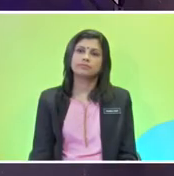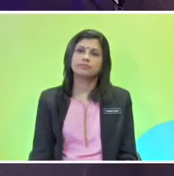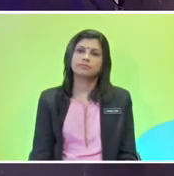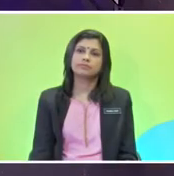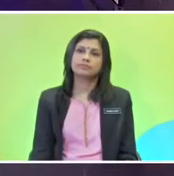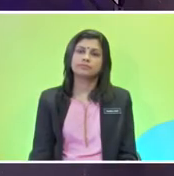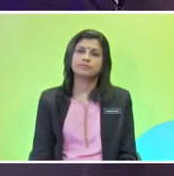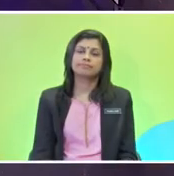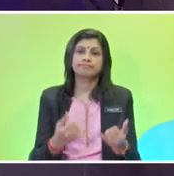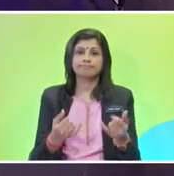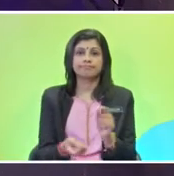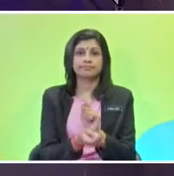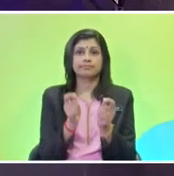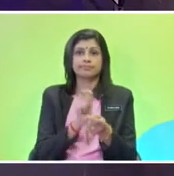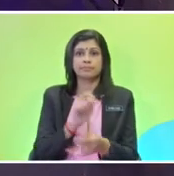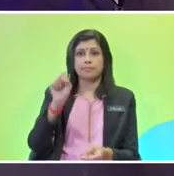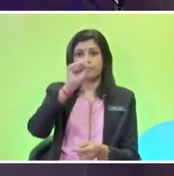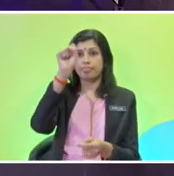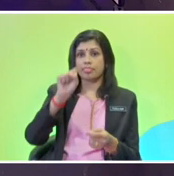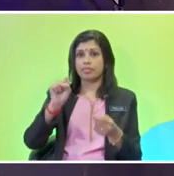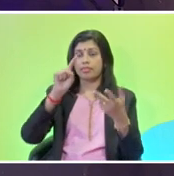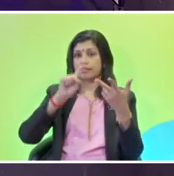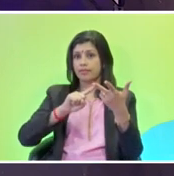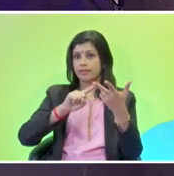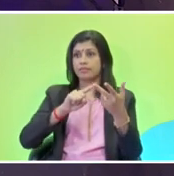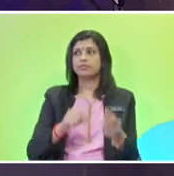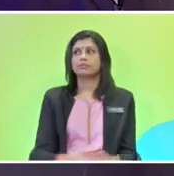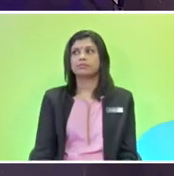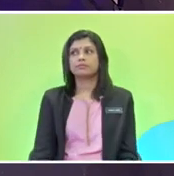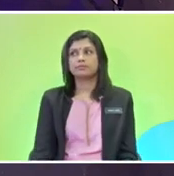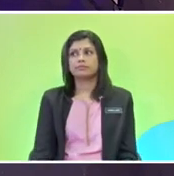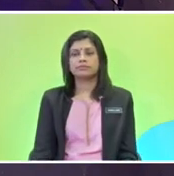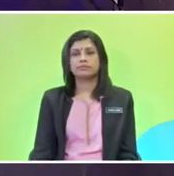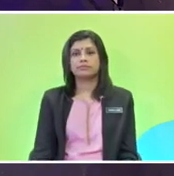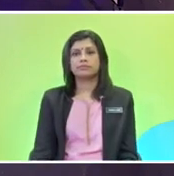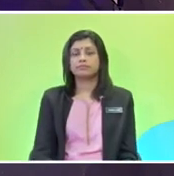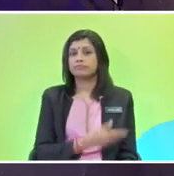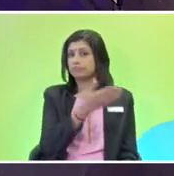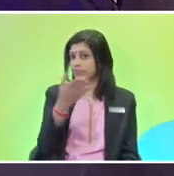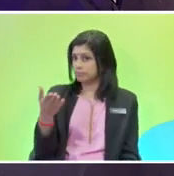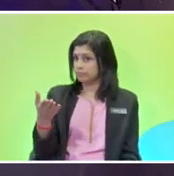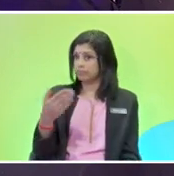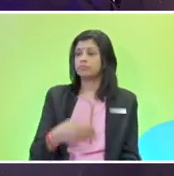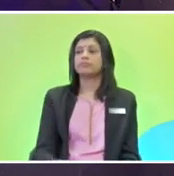soalan. Okey, yang lain-lain pun boleh juga mengira, terutama di rumah.